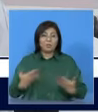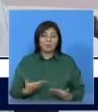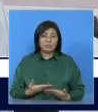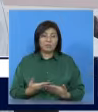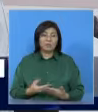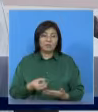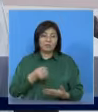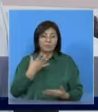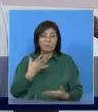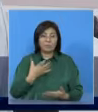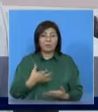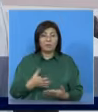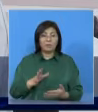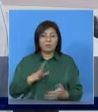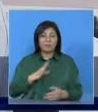инвалидов нормально,